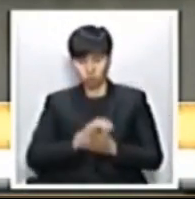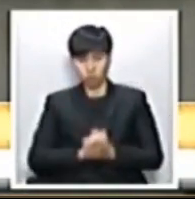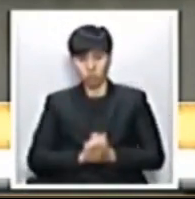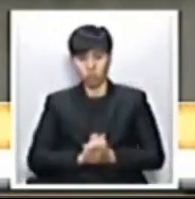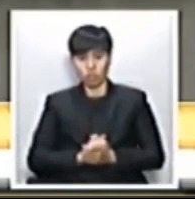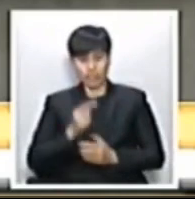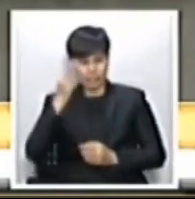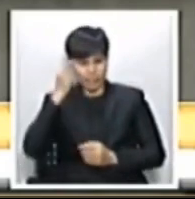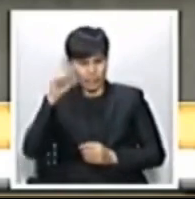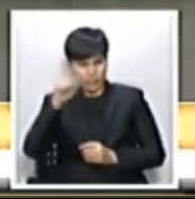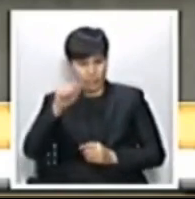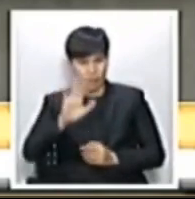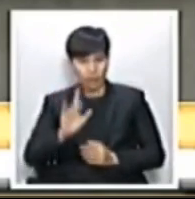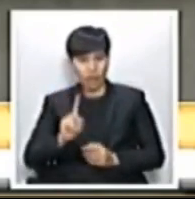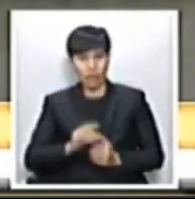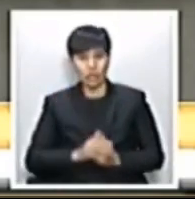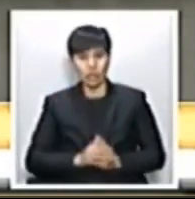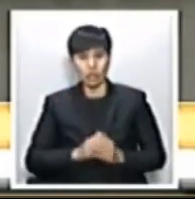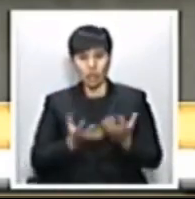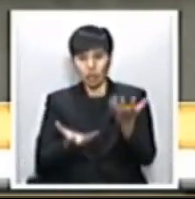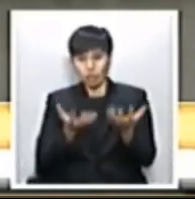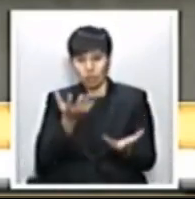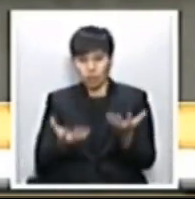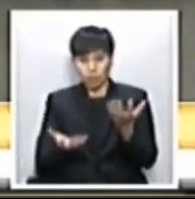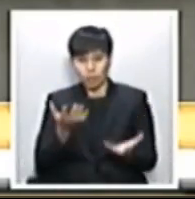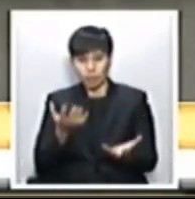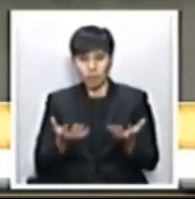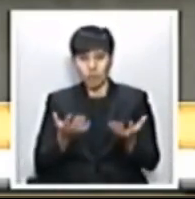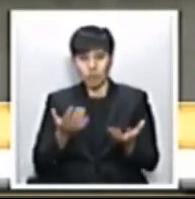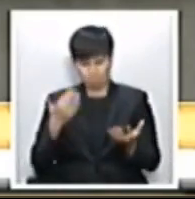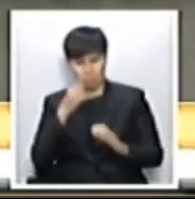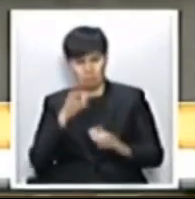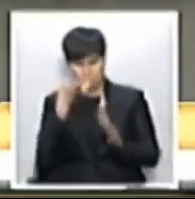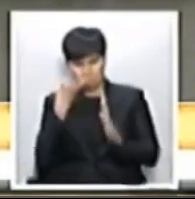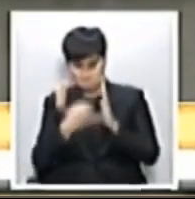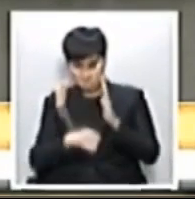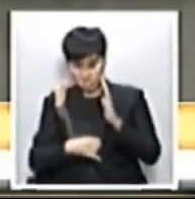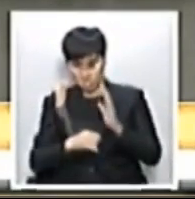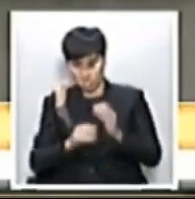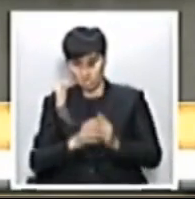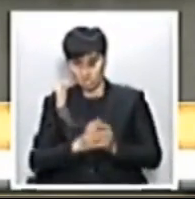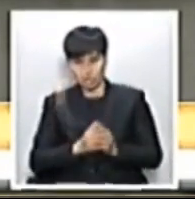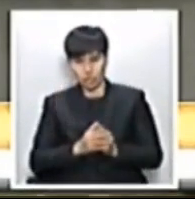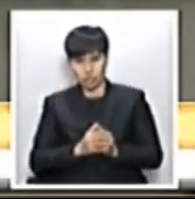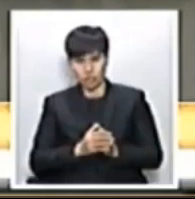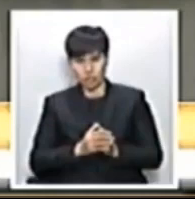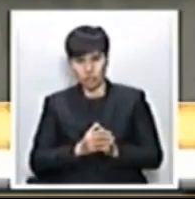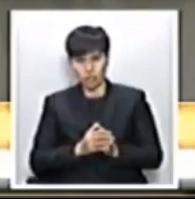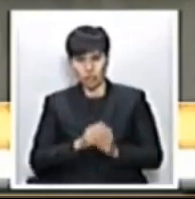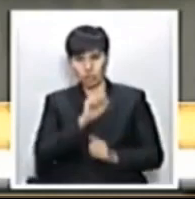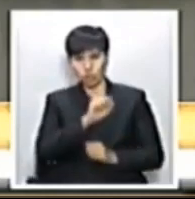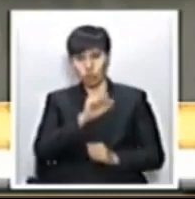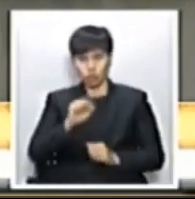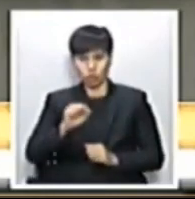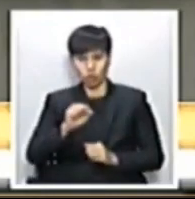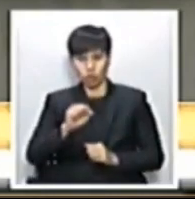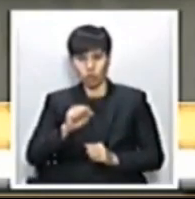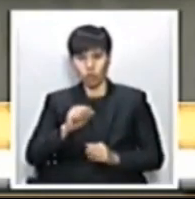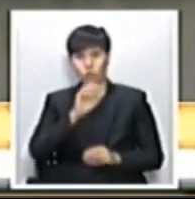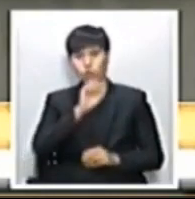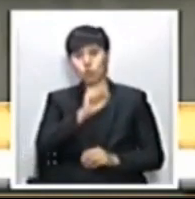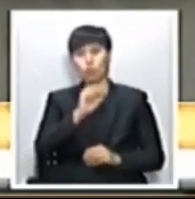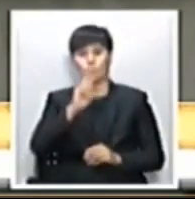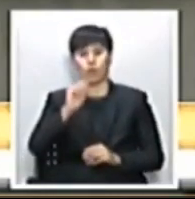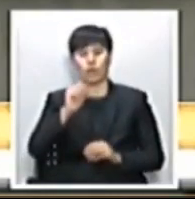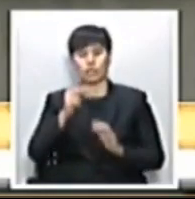ำนึงว่าขบวนการยุติธรรมอาจจะเกิดความผิดพลาดได้ไปที่สิ่งที่ส.ส.พรรคดิฉันคือคุณสุนัชชาได้